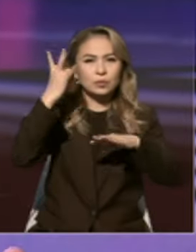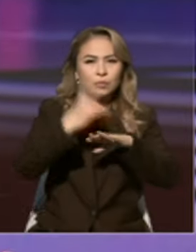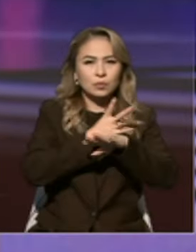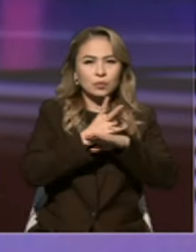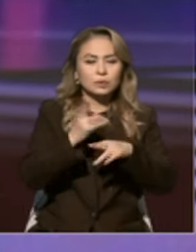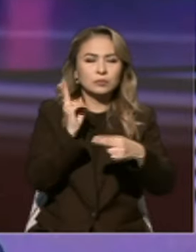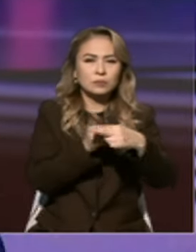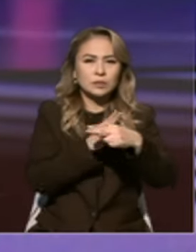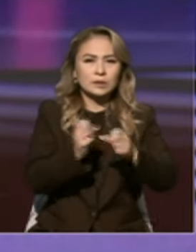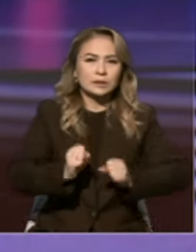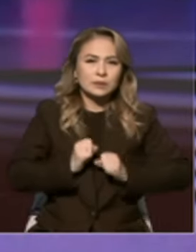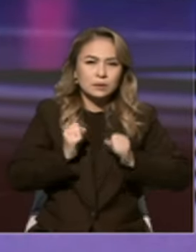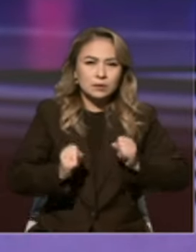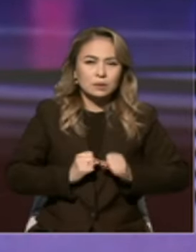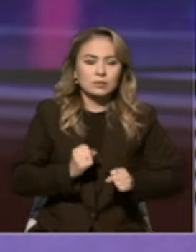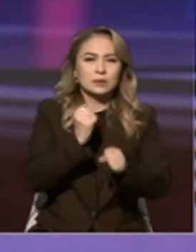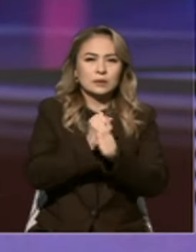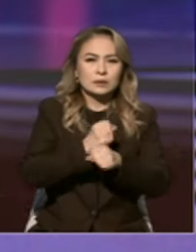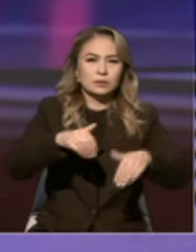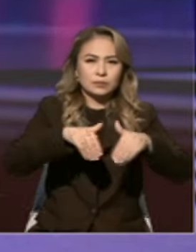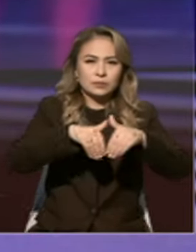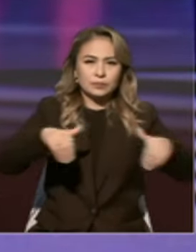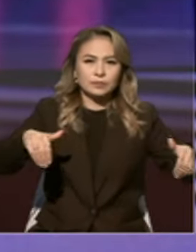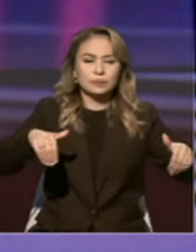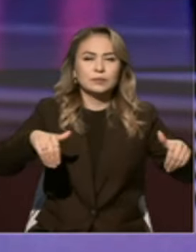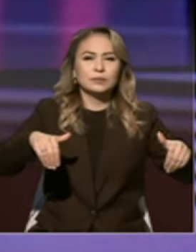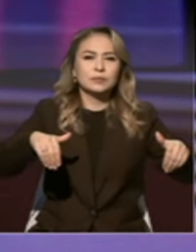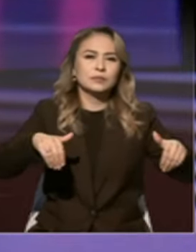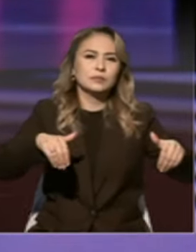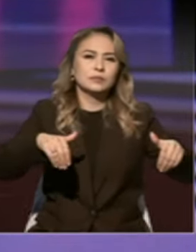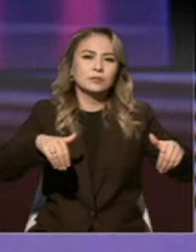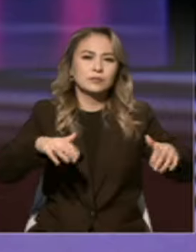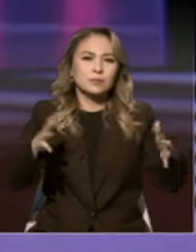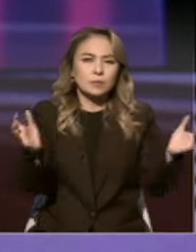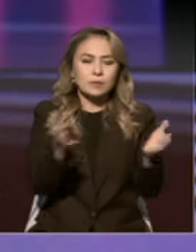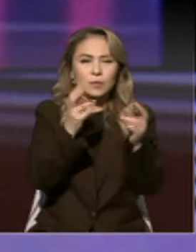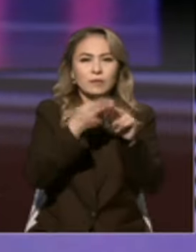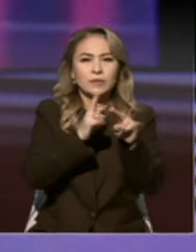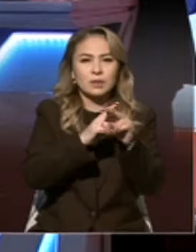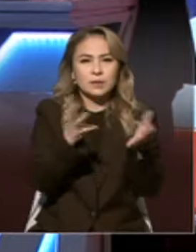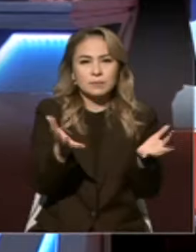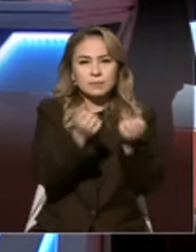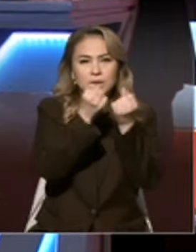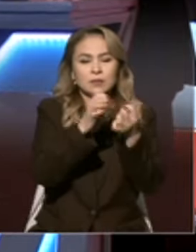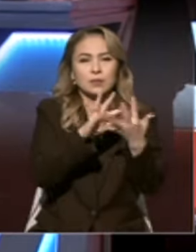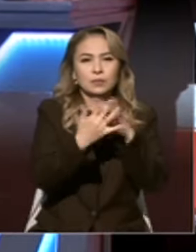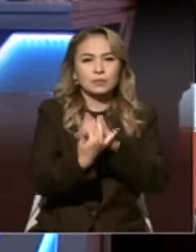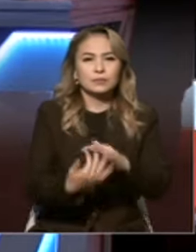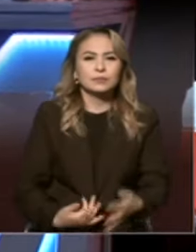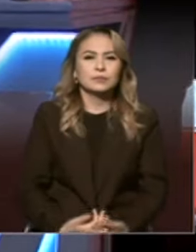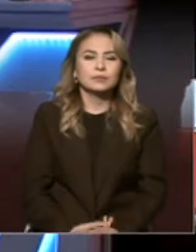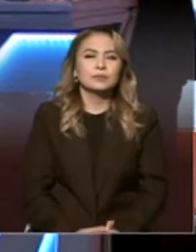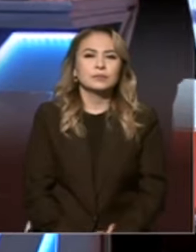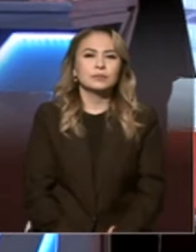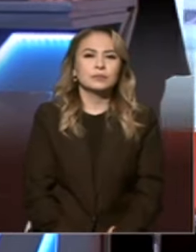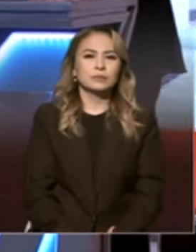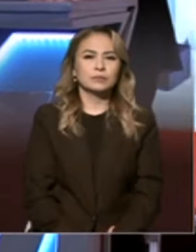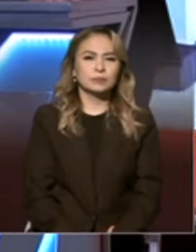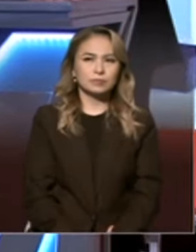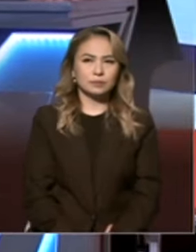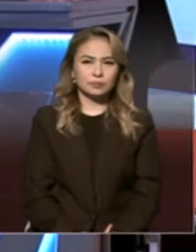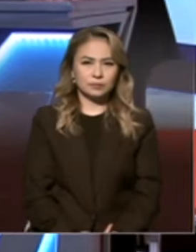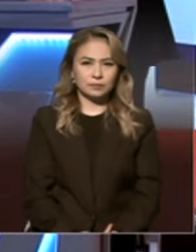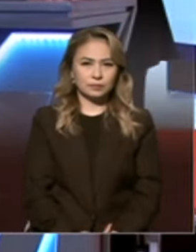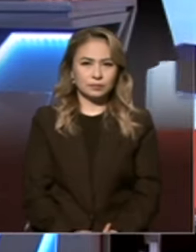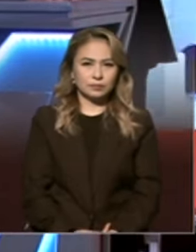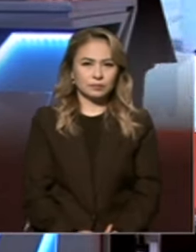сол қолдан келгенше қолдан бөгет жасап, сол ауылды сақтап қалды. Міне. Я оны айтты. Осы эфирде айтылды осы